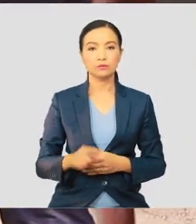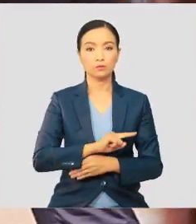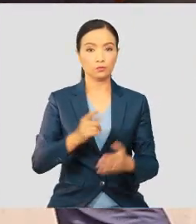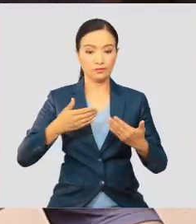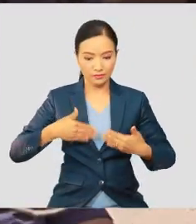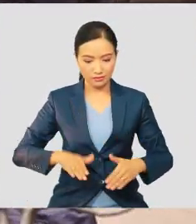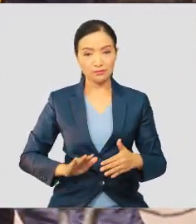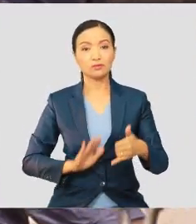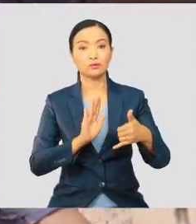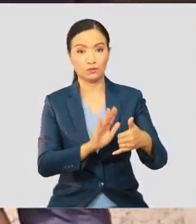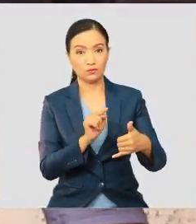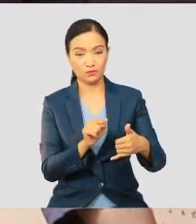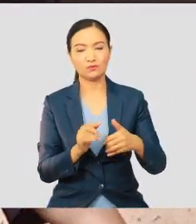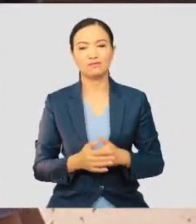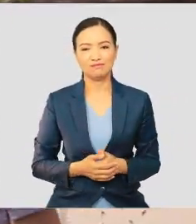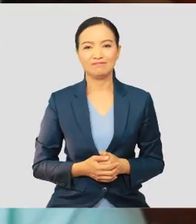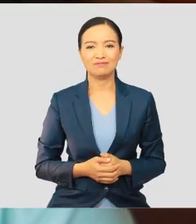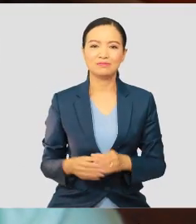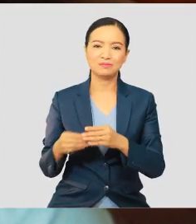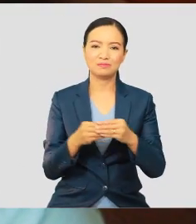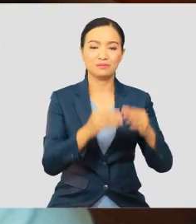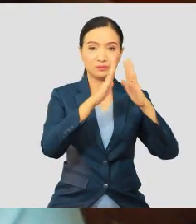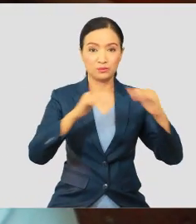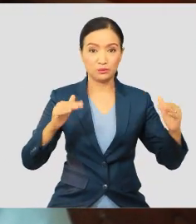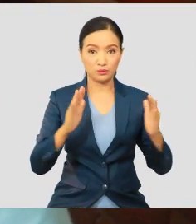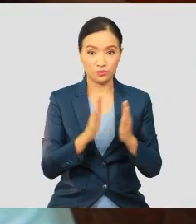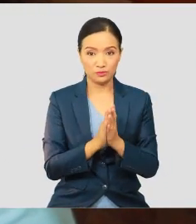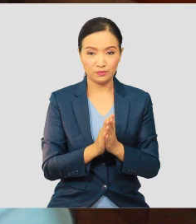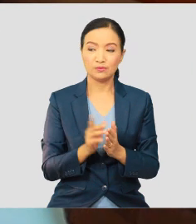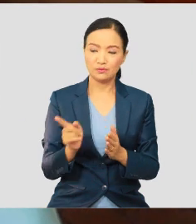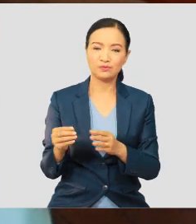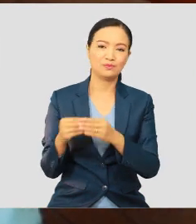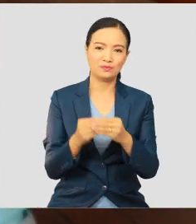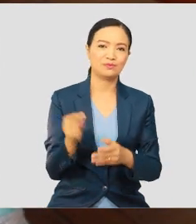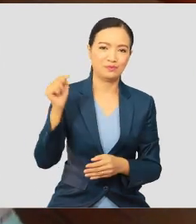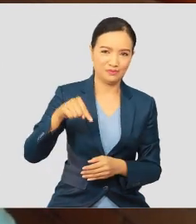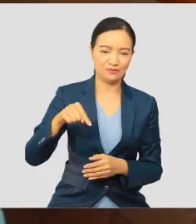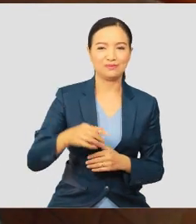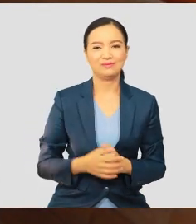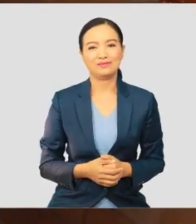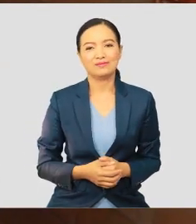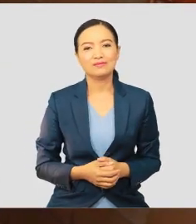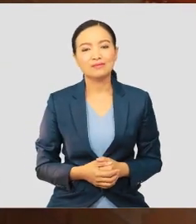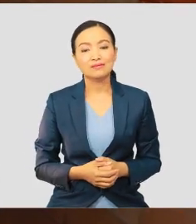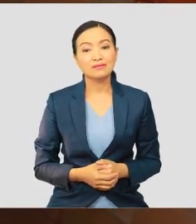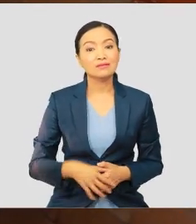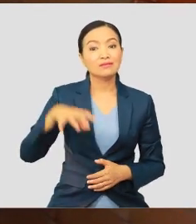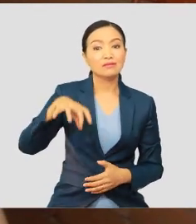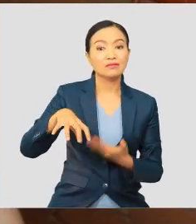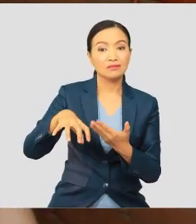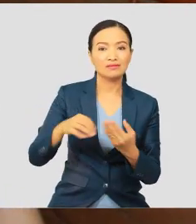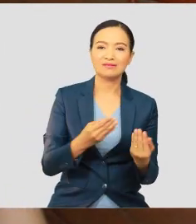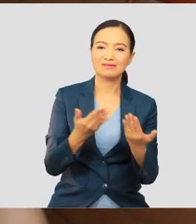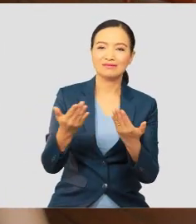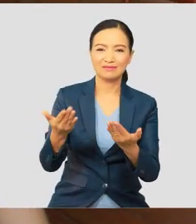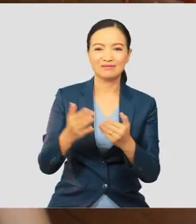ในวันเกิดขององุ่นนะครับพาเราไปวัดแล้วแล้วก็องุ่นก็พาเรามาสถานที่แห่งนี้นะครับนี่ยก